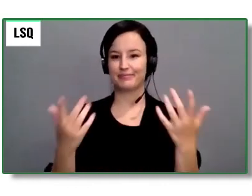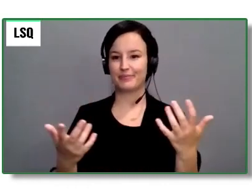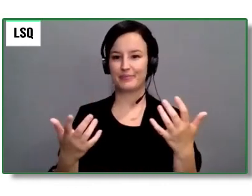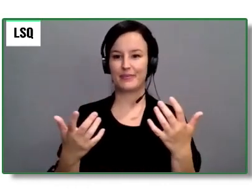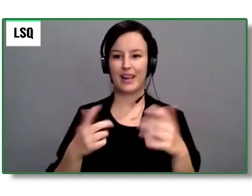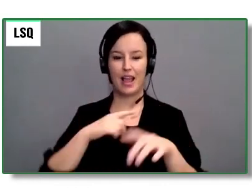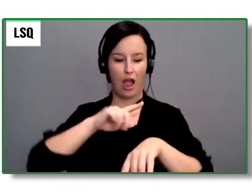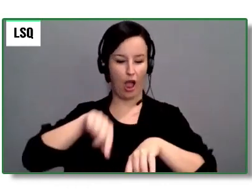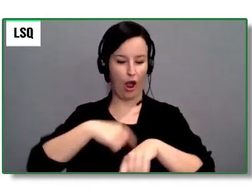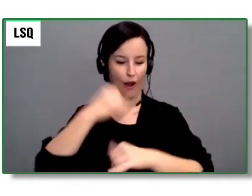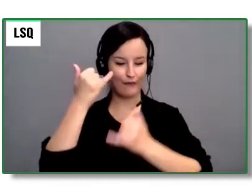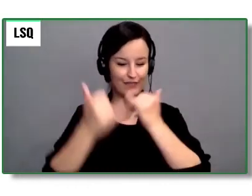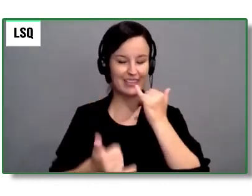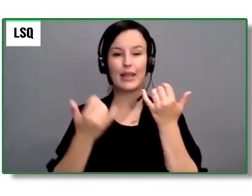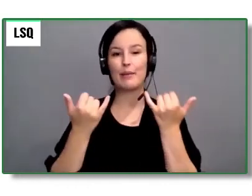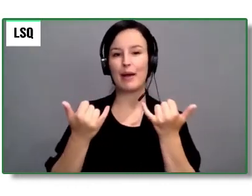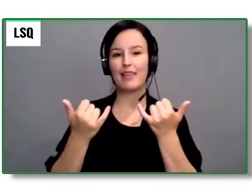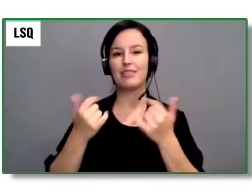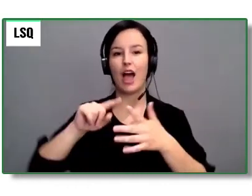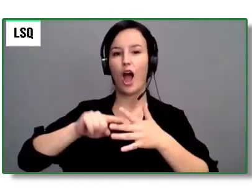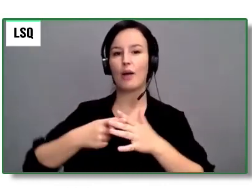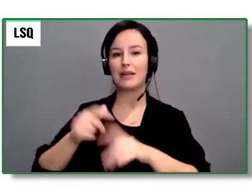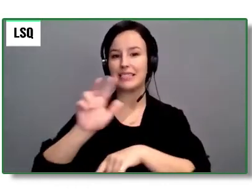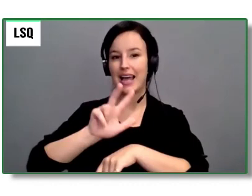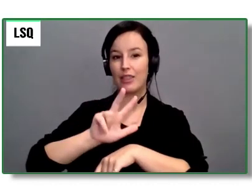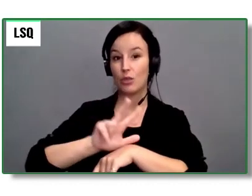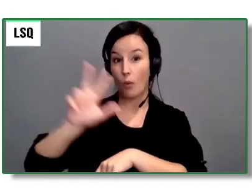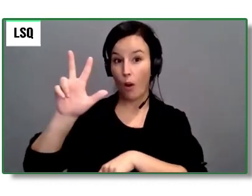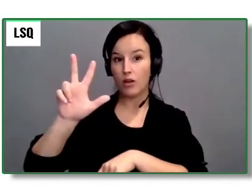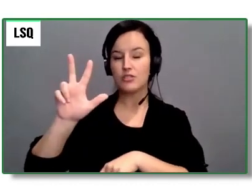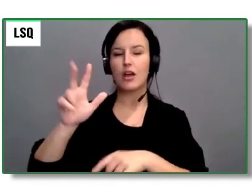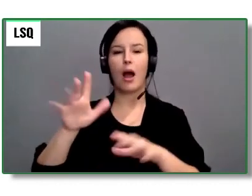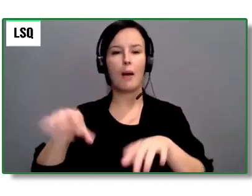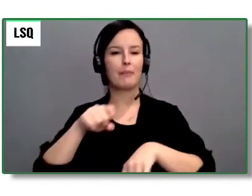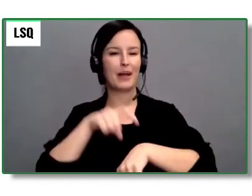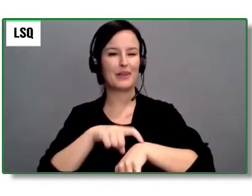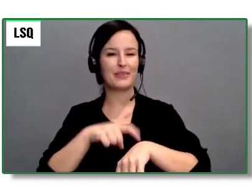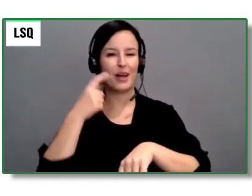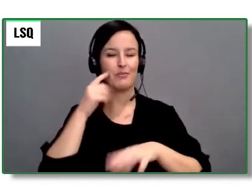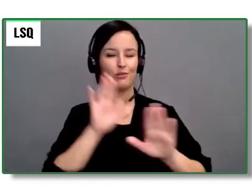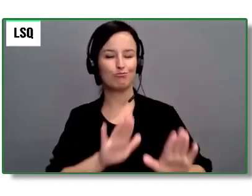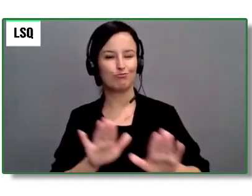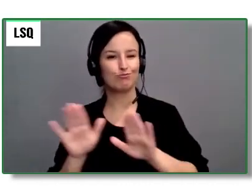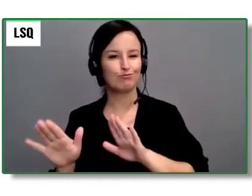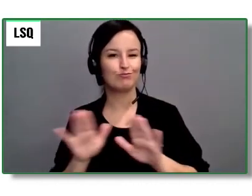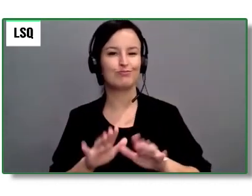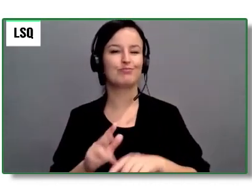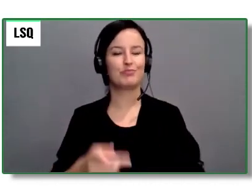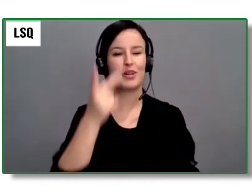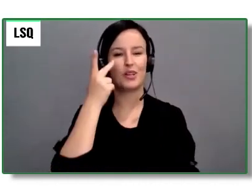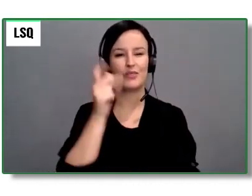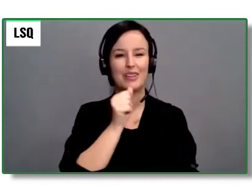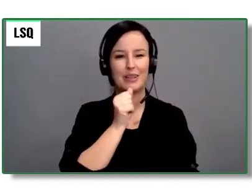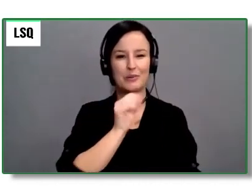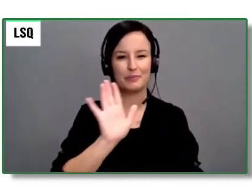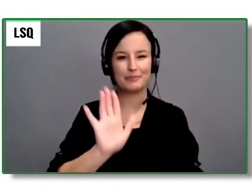allons reprendre à 15 heures, heure de l'Est. Prenez quelques temps pour faire une pause et on vous voit bientôt.